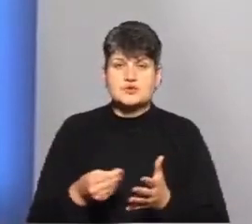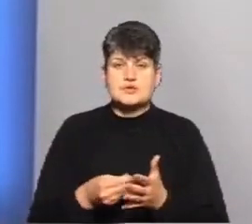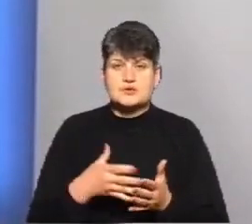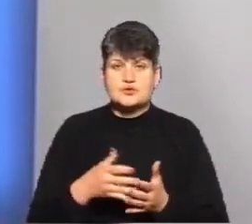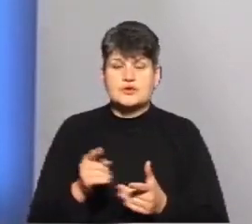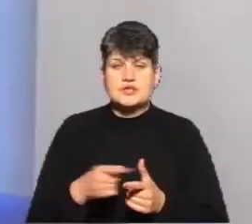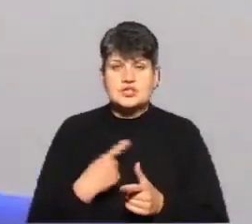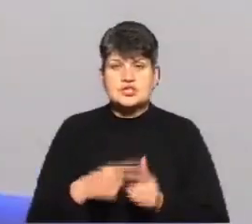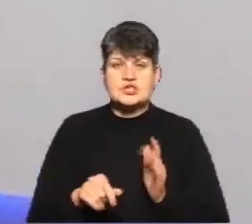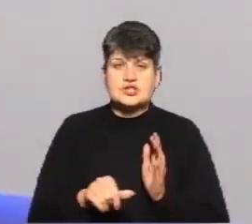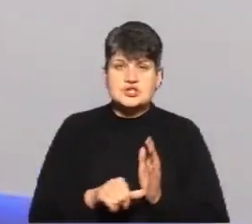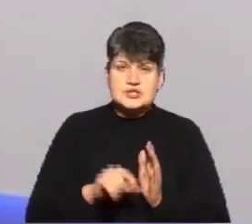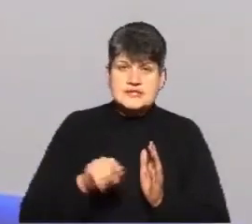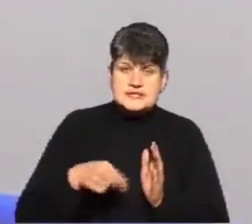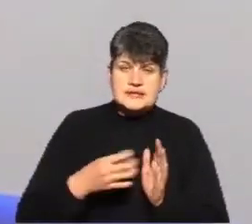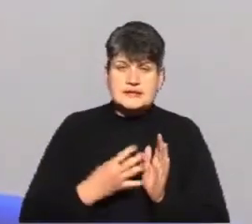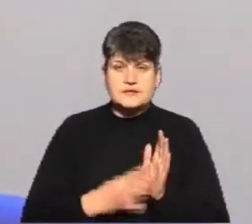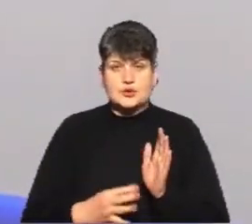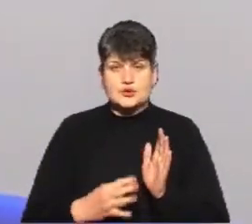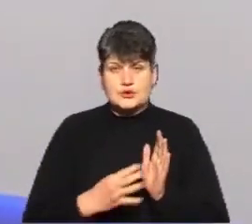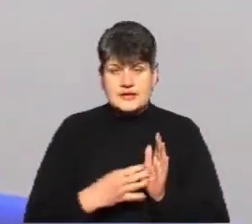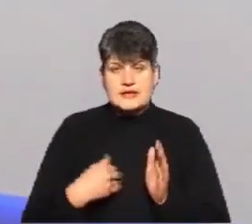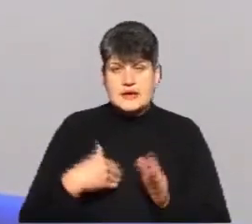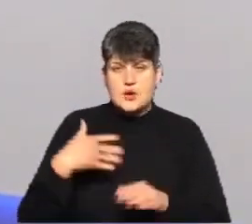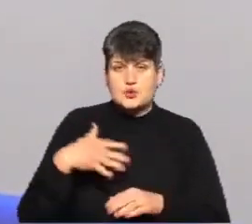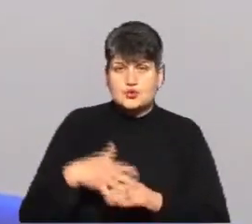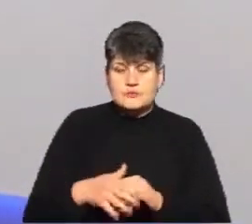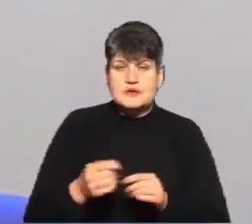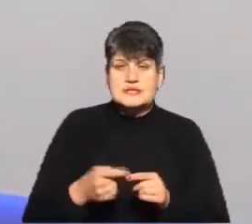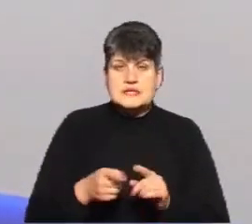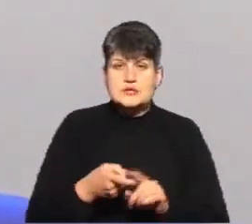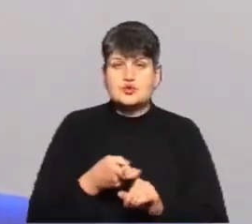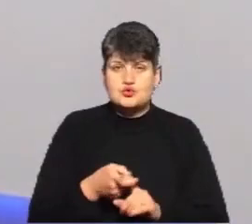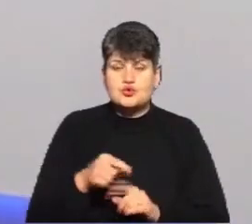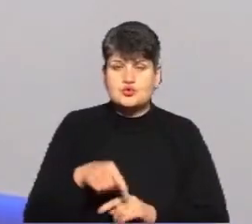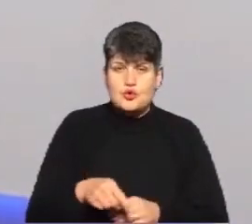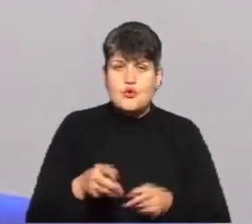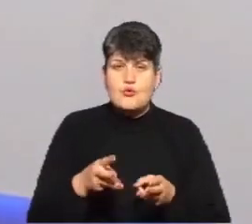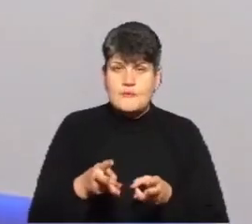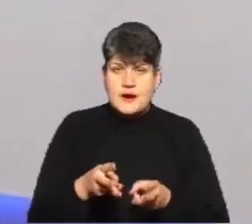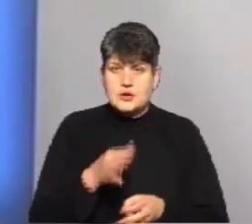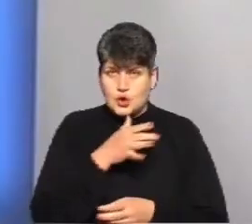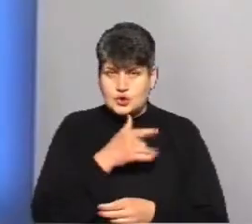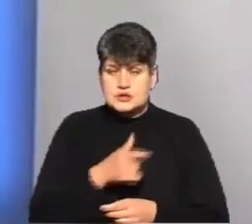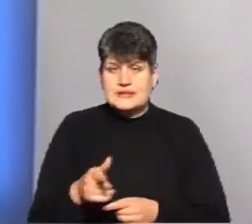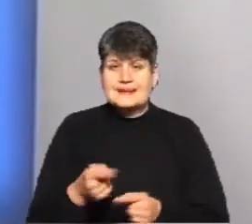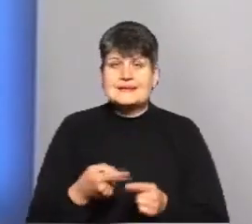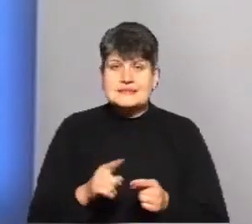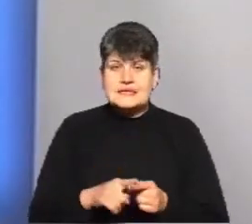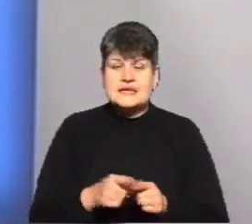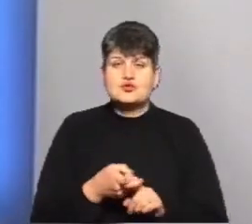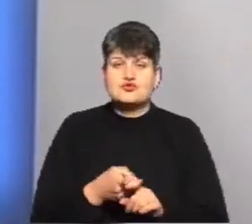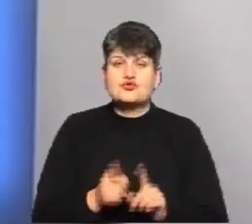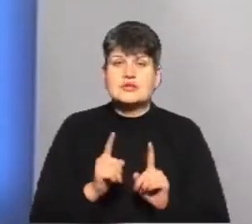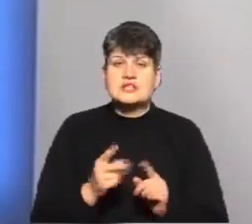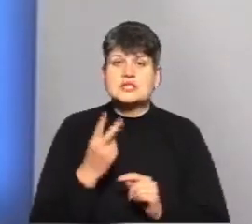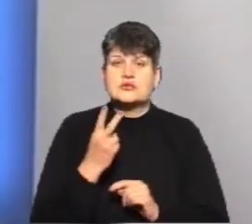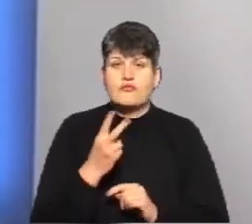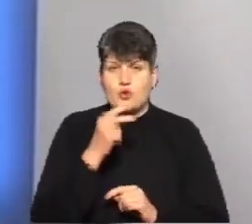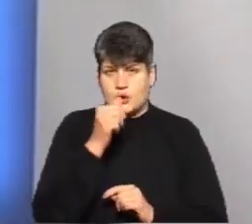6,99. Але це, я так розумію, стосується цього опалювального сезону. Це стосується лише двох місяців,